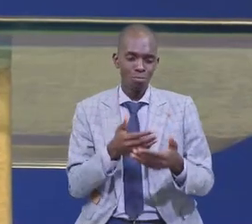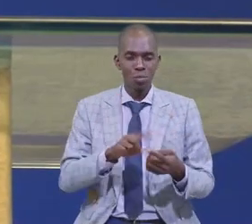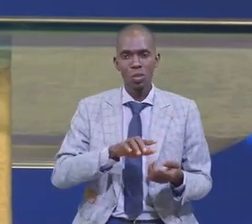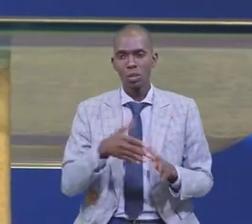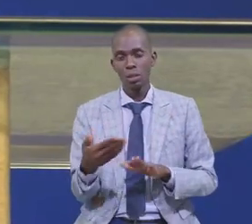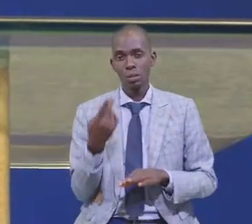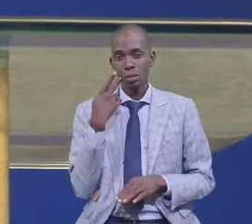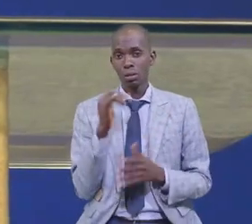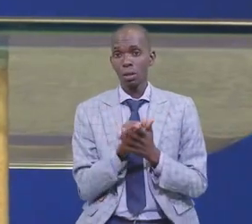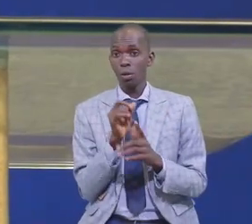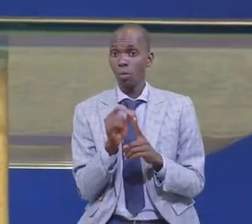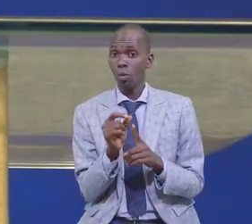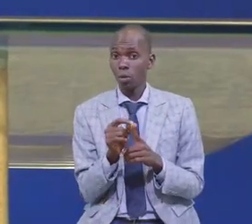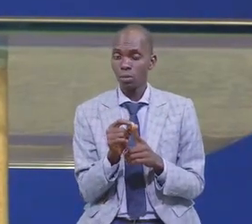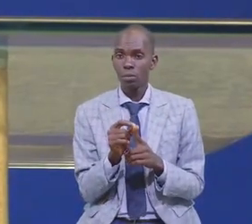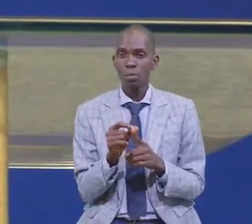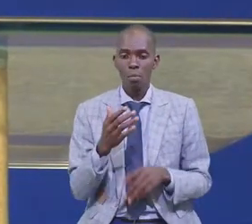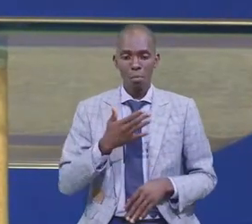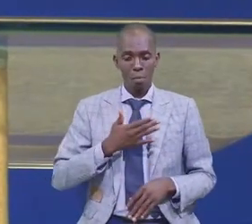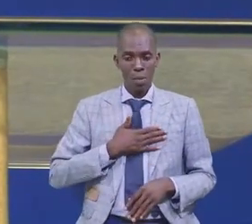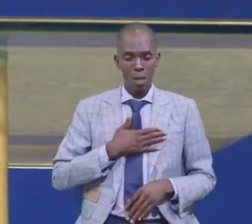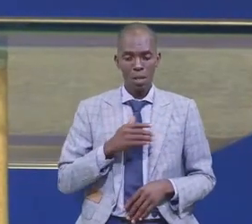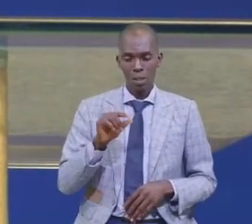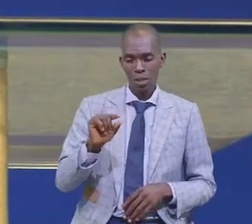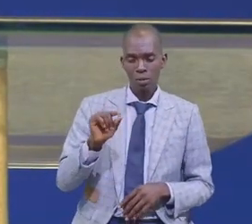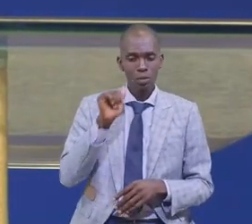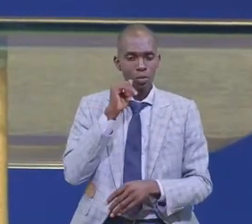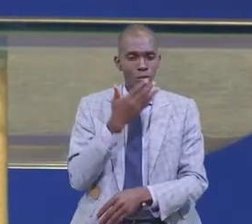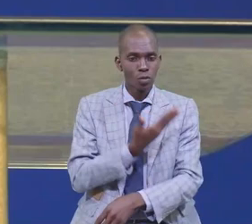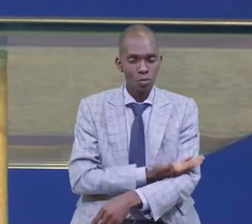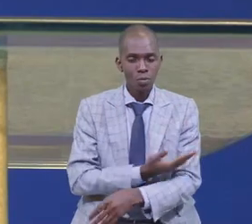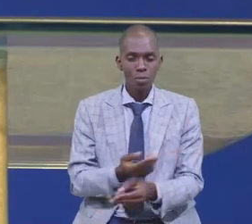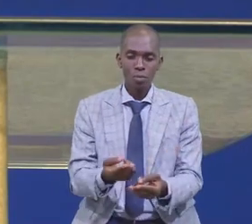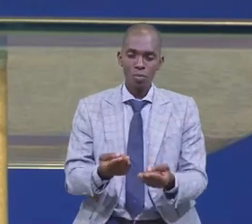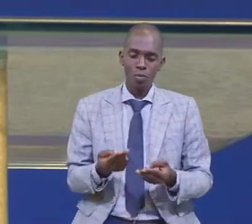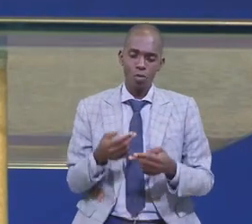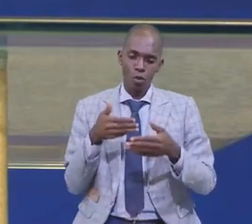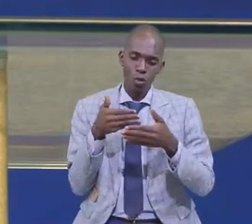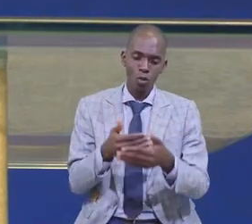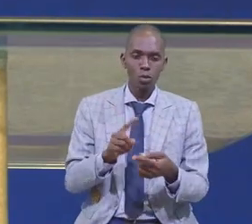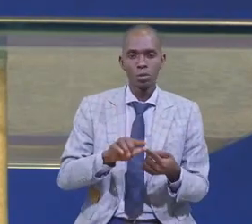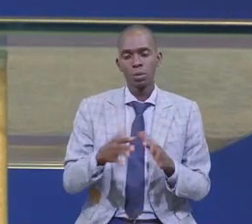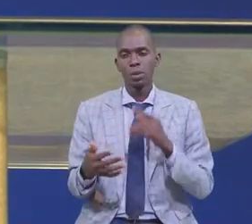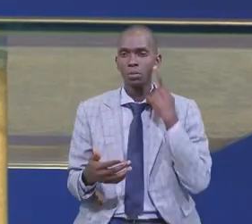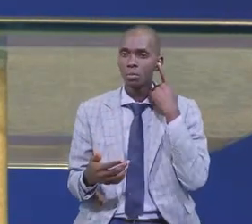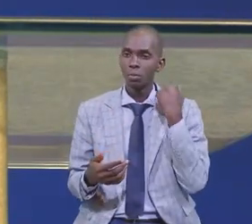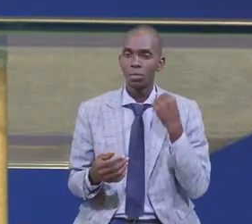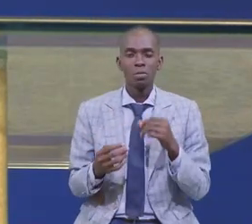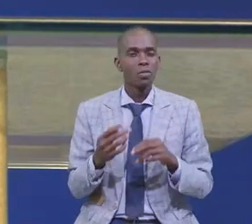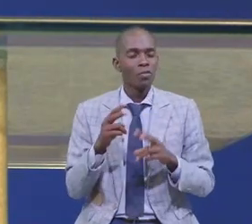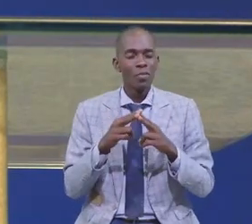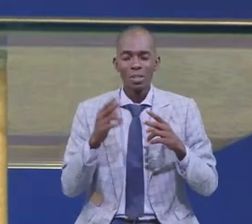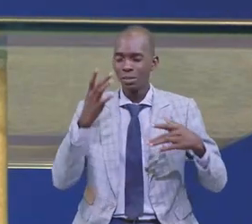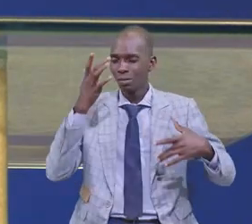l'extrémité. » Et dit, « Ma petite fille est à l'extrémité, sur le